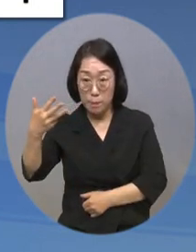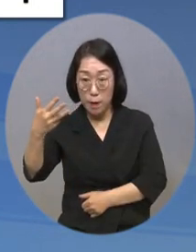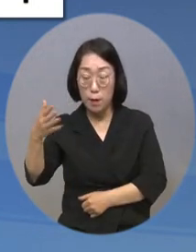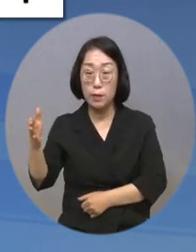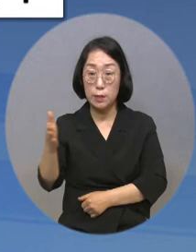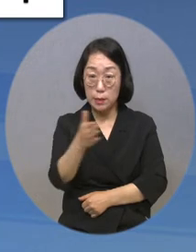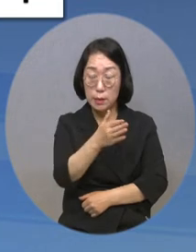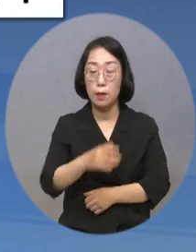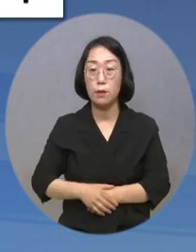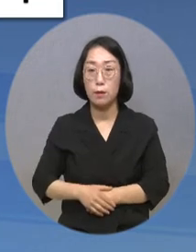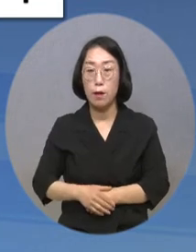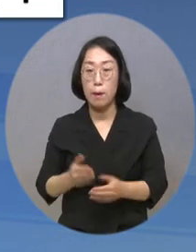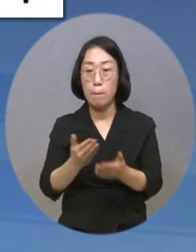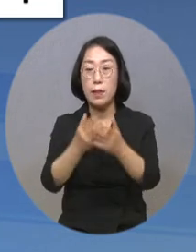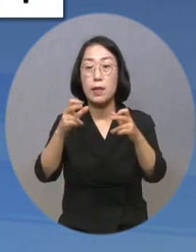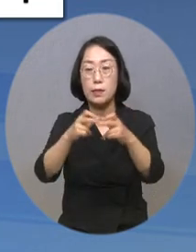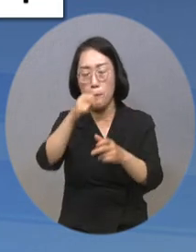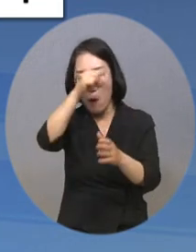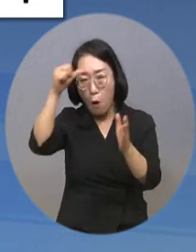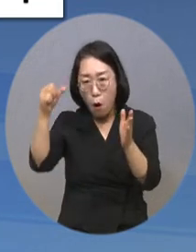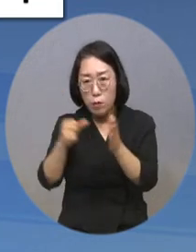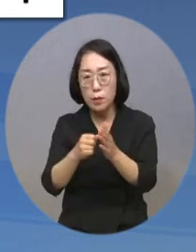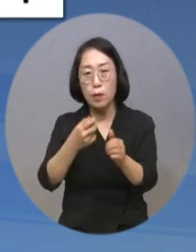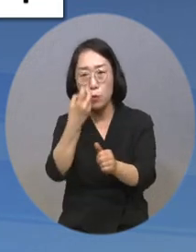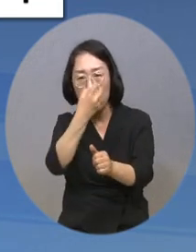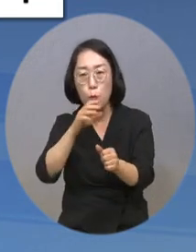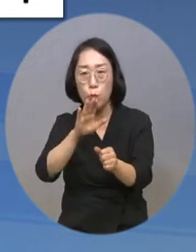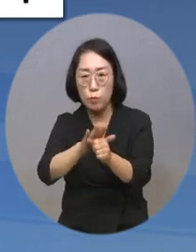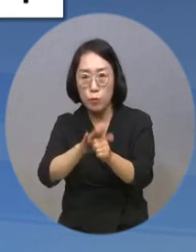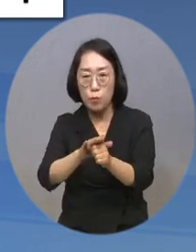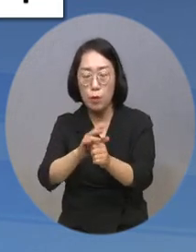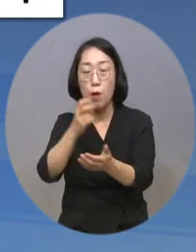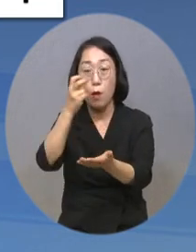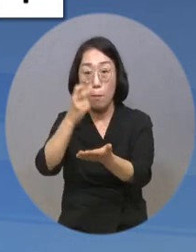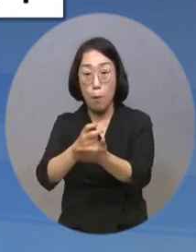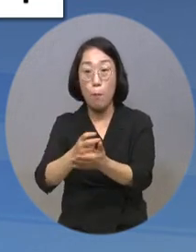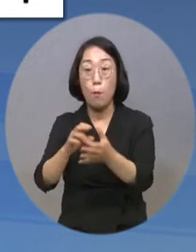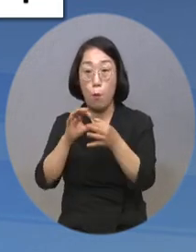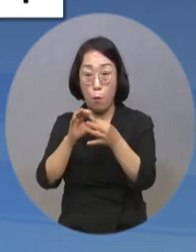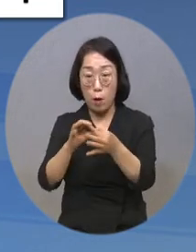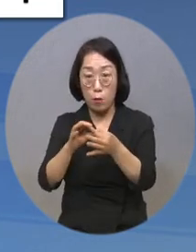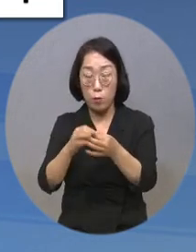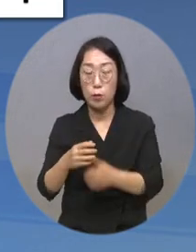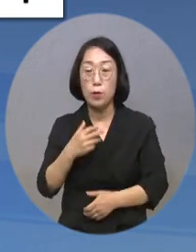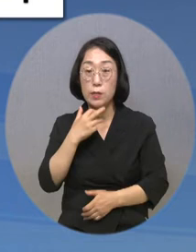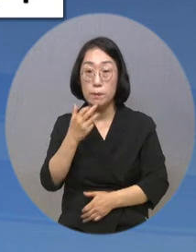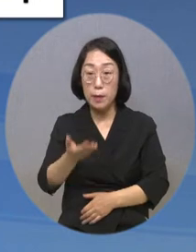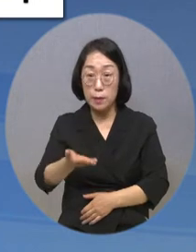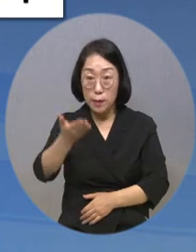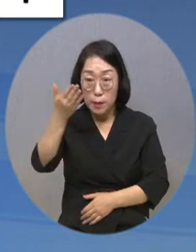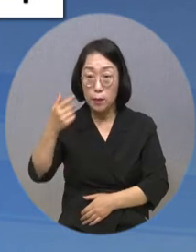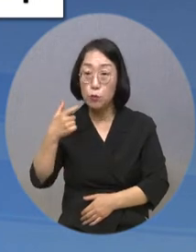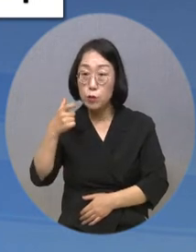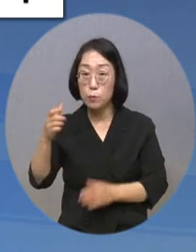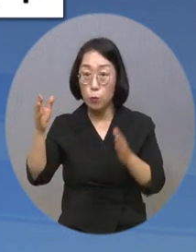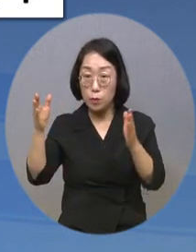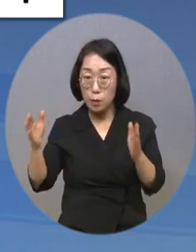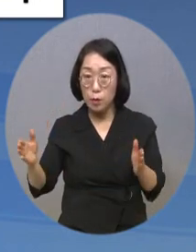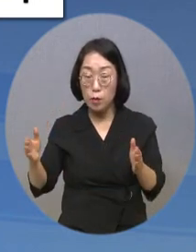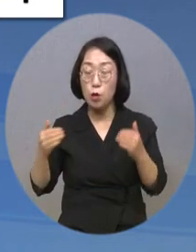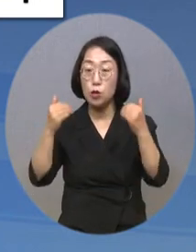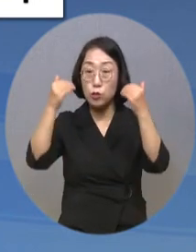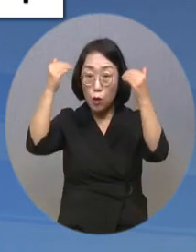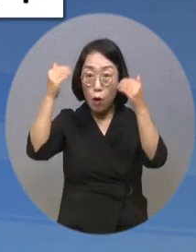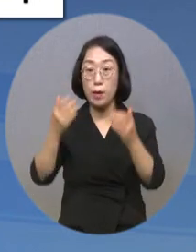발표된 발달장애인 평생케어 종합대책의 주요 정책으로 학령기 이후 만 18세 이상 65세 미만의